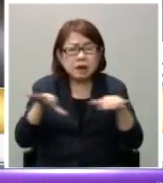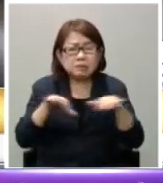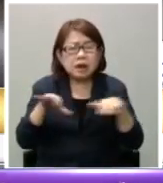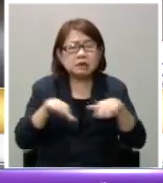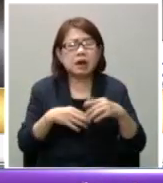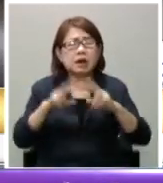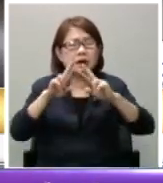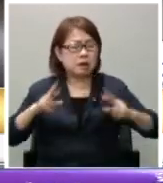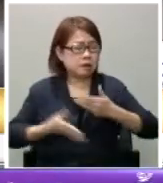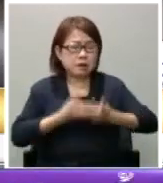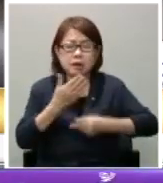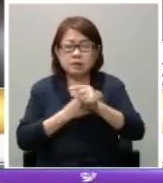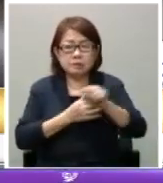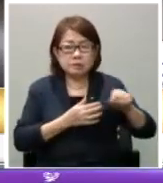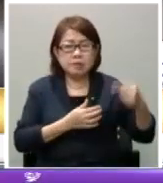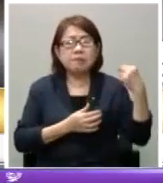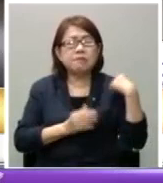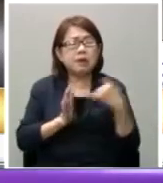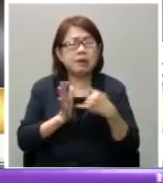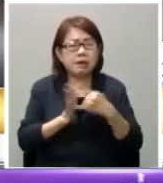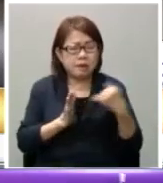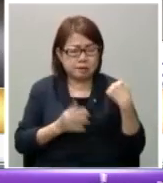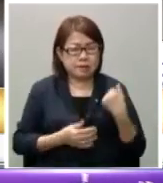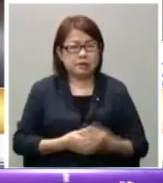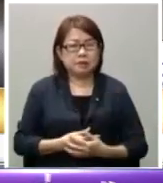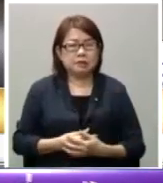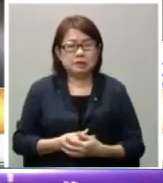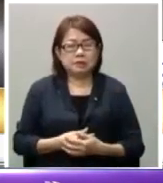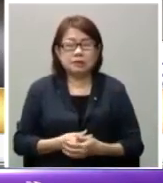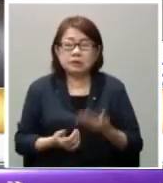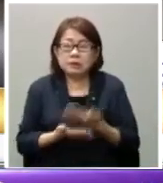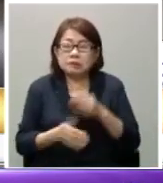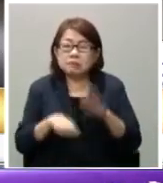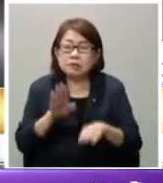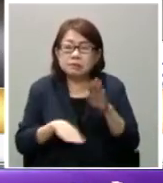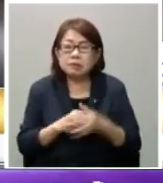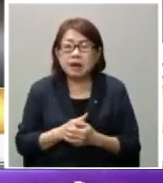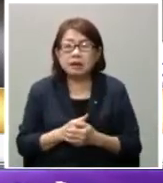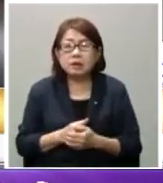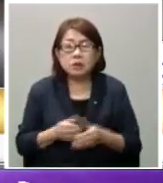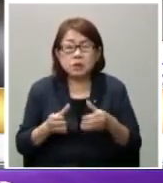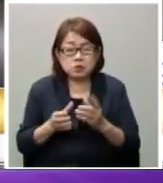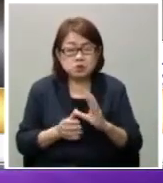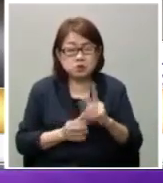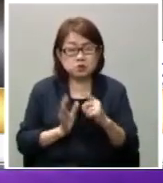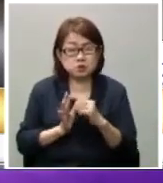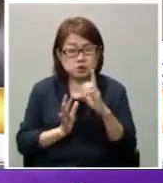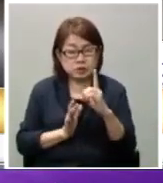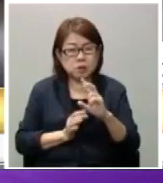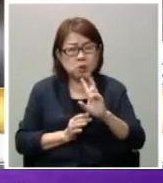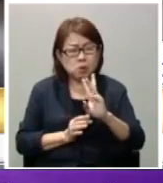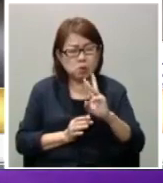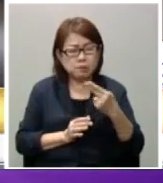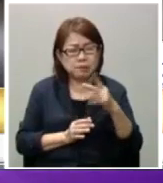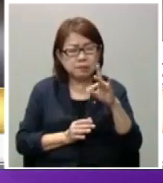ตามร้านค้าตามร้านสะดวกซื้อก็มี Logitech เนี่ยครับตกราคาเบ็ดเสร็จชุดละ 68,743 บาท